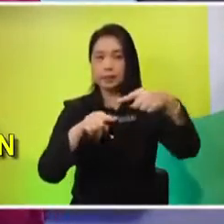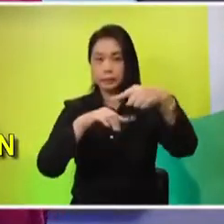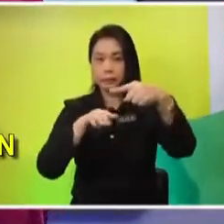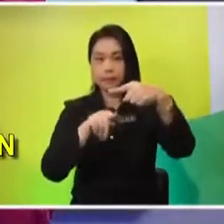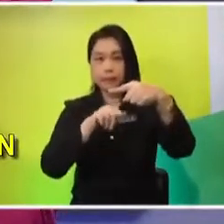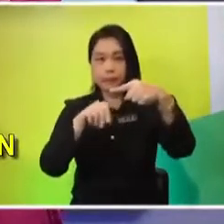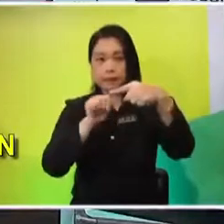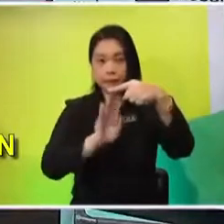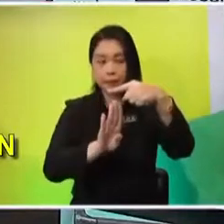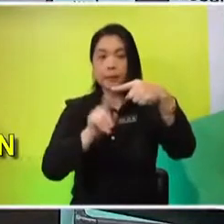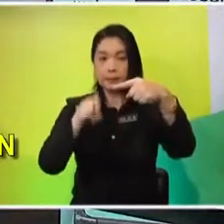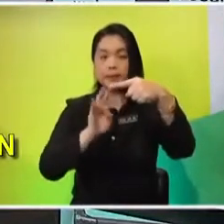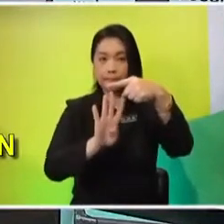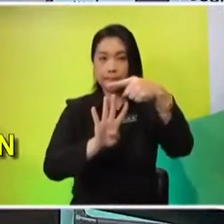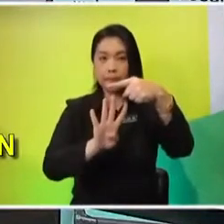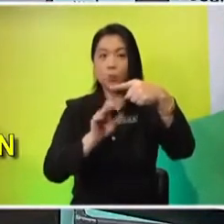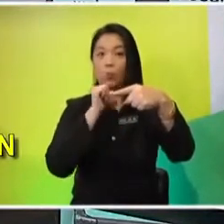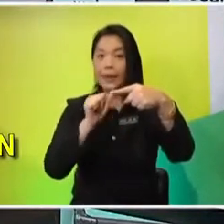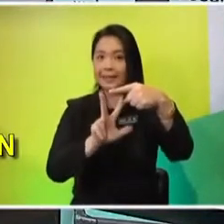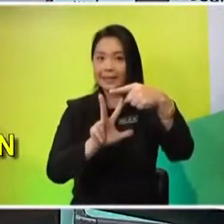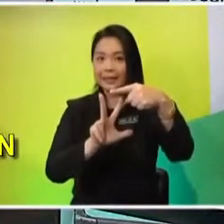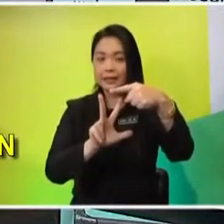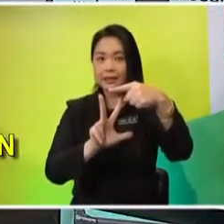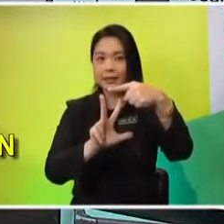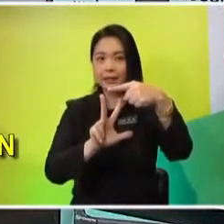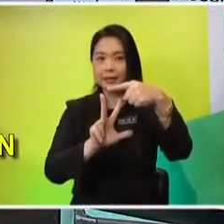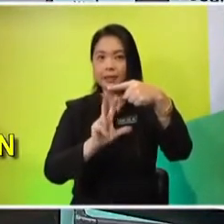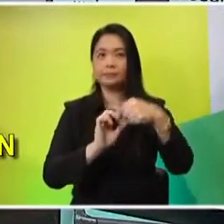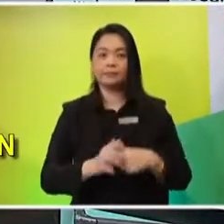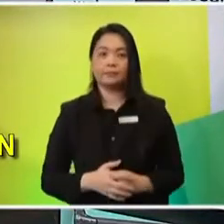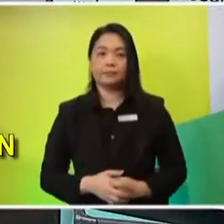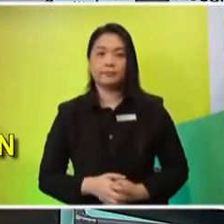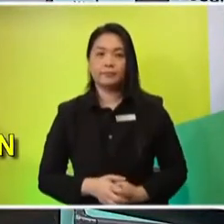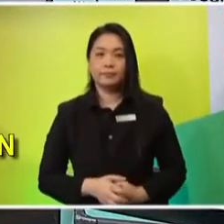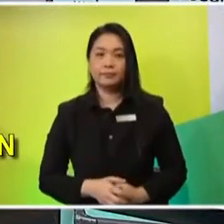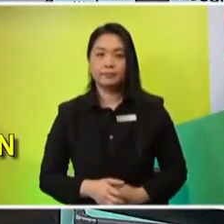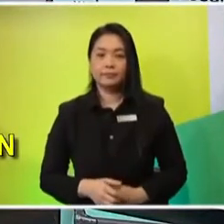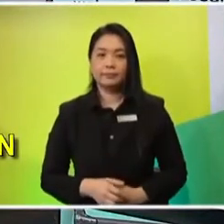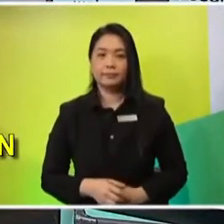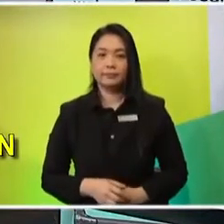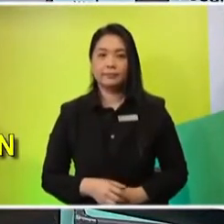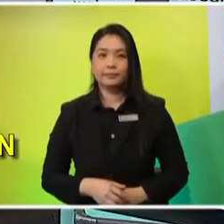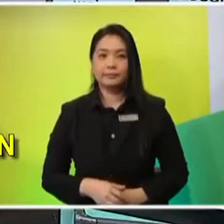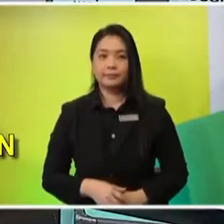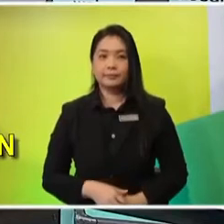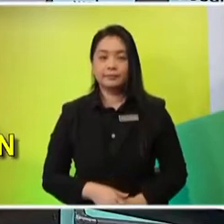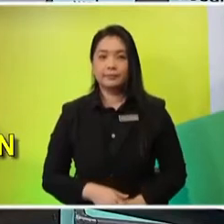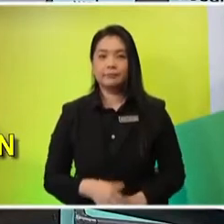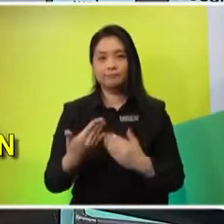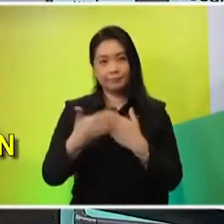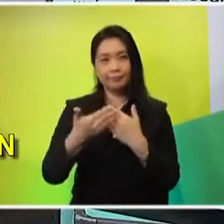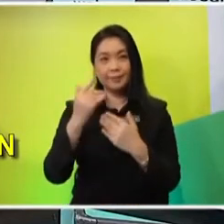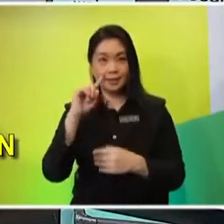bukan 3. Ingat tu kawan-kawan, pesanan cikgu. Sebenarnya senang je lah pasal pecahan ni kan, cikgu.